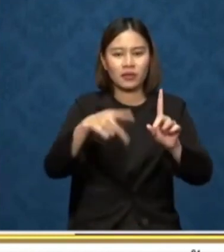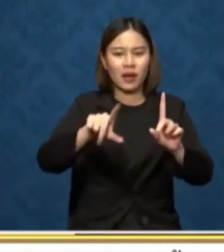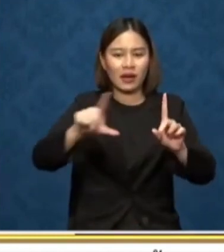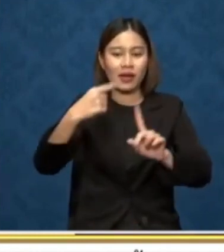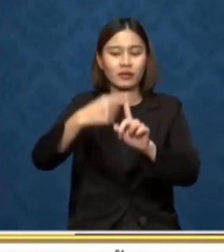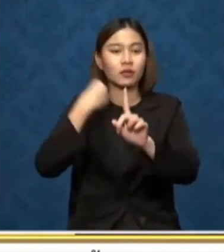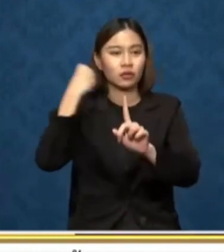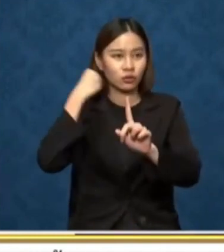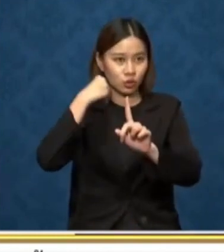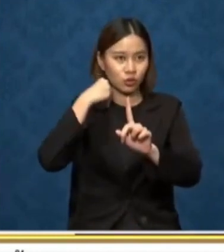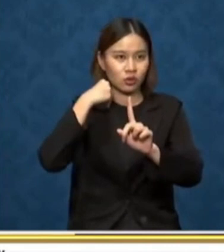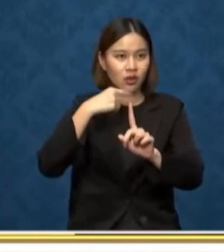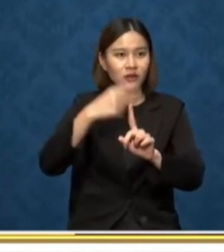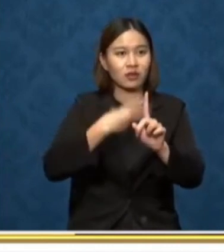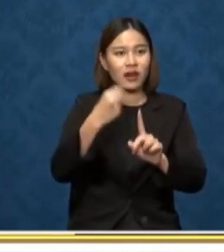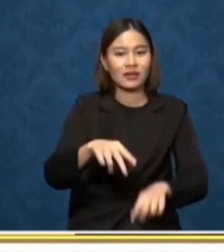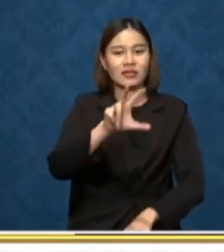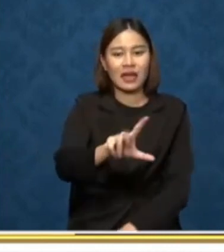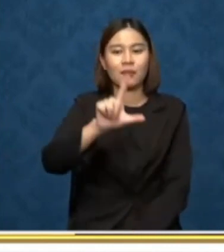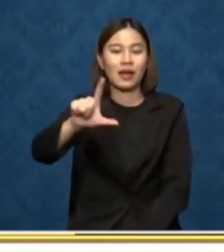ดือนนะครับเดือนละ3,000,000,000นะครับ